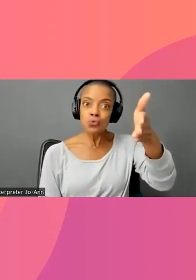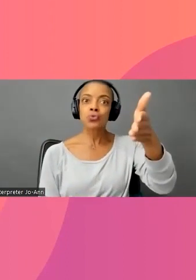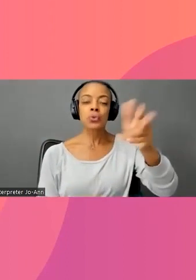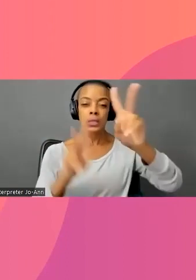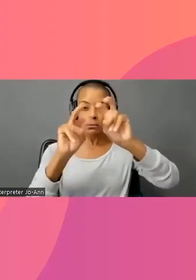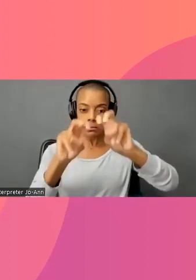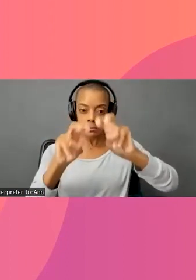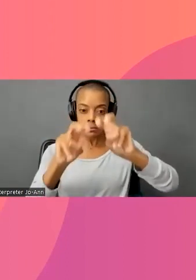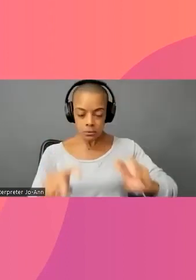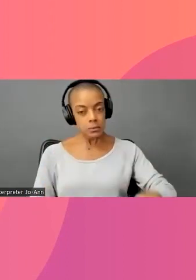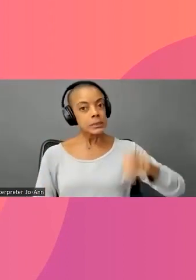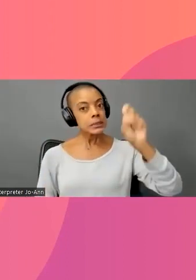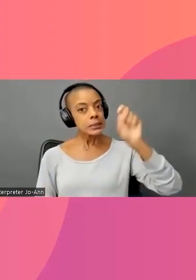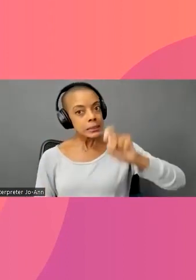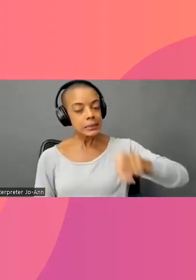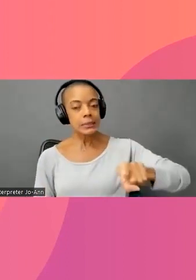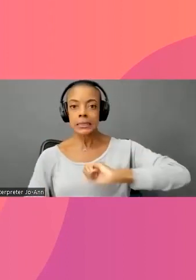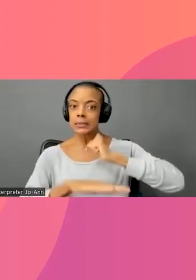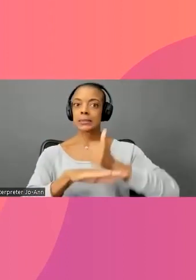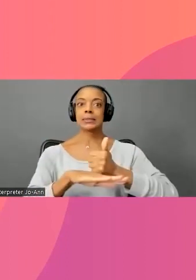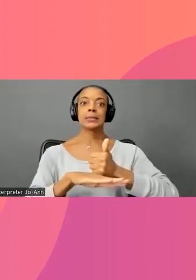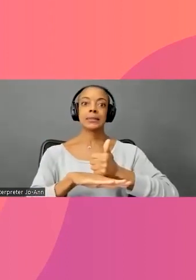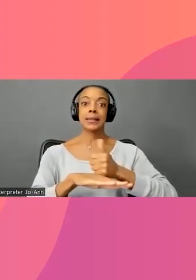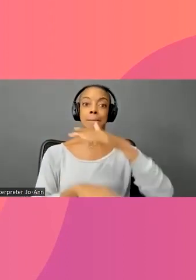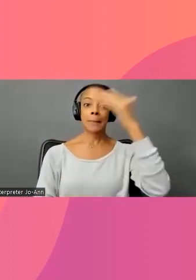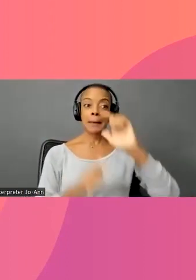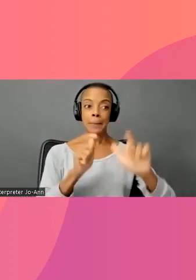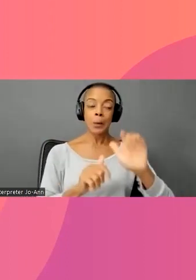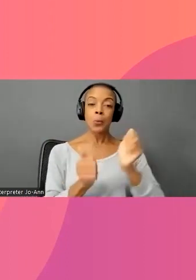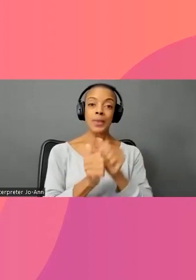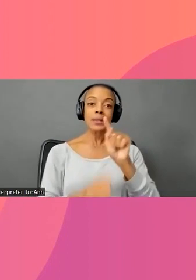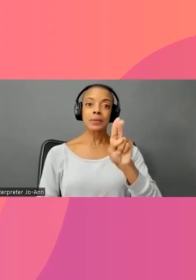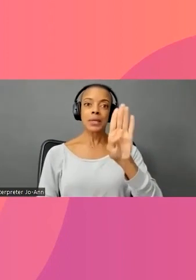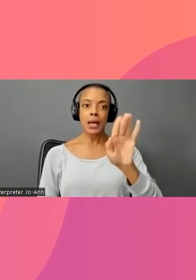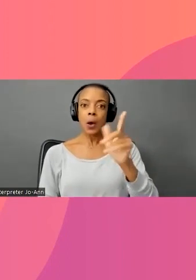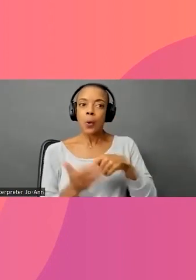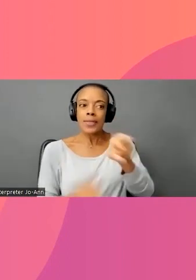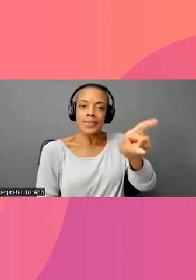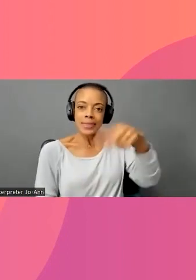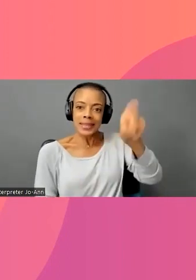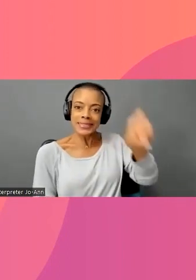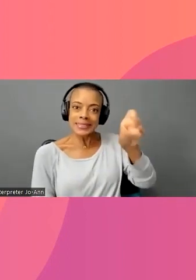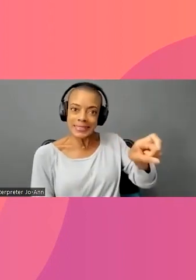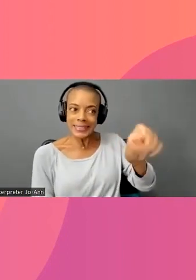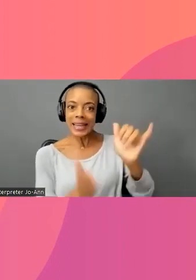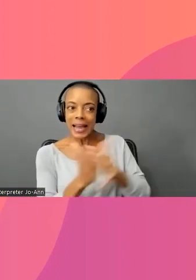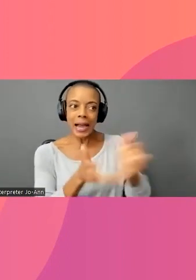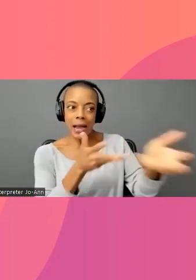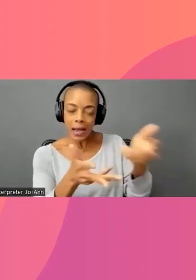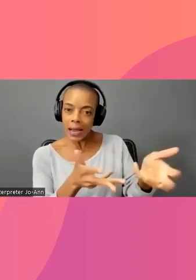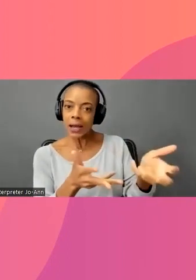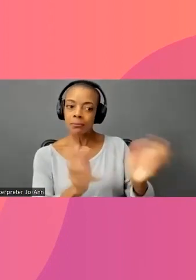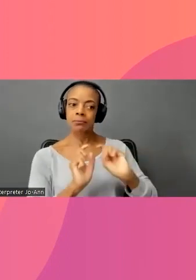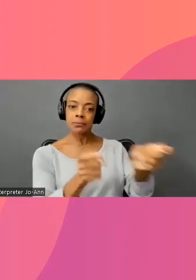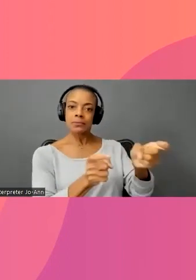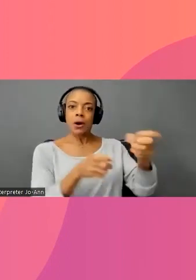que les chercheuses futures pourront mieux comprendre ce que on peut faire pour aider les